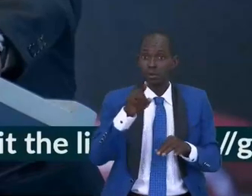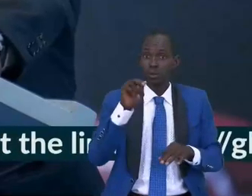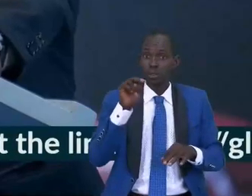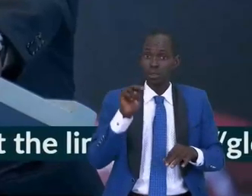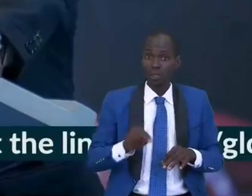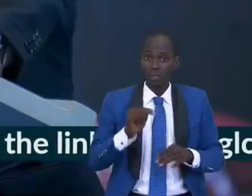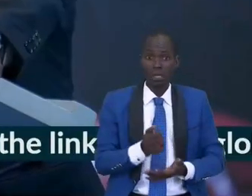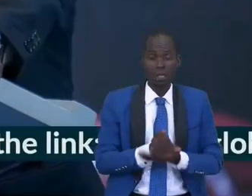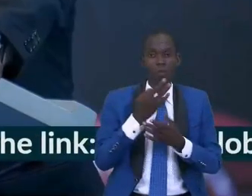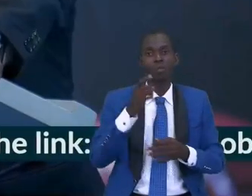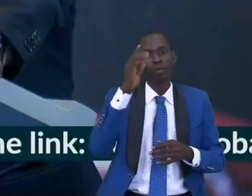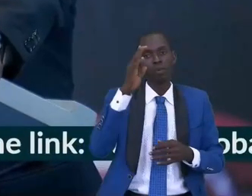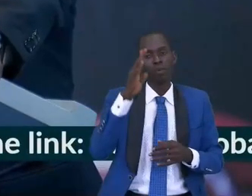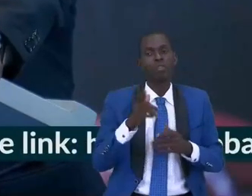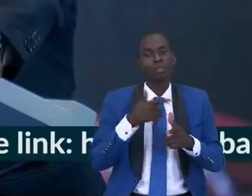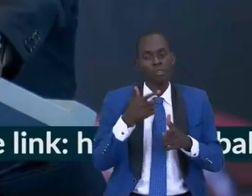et suivez le lien là.